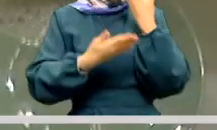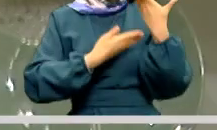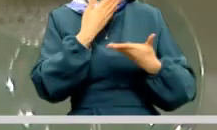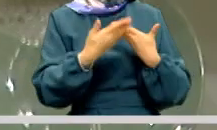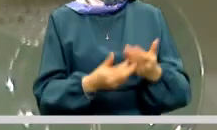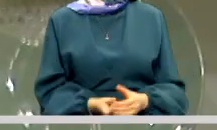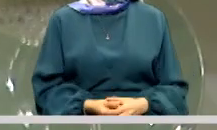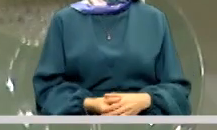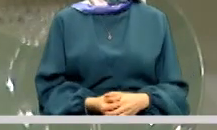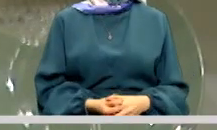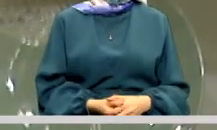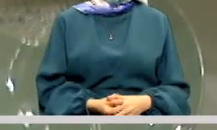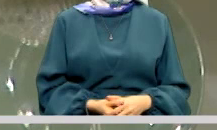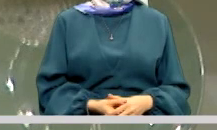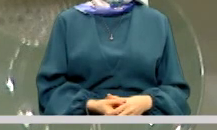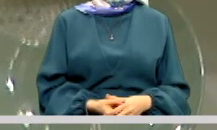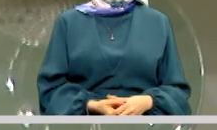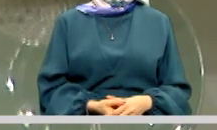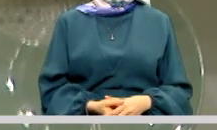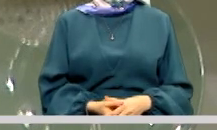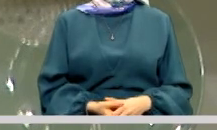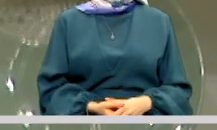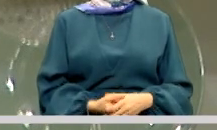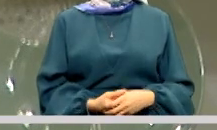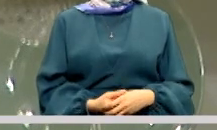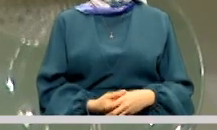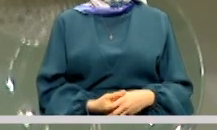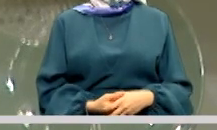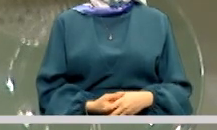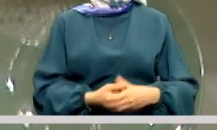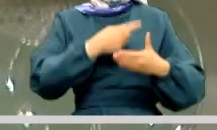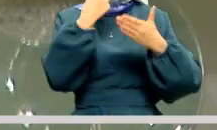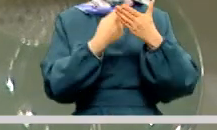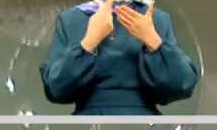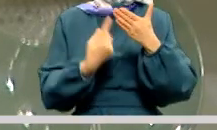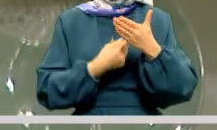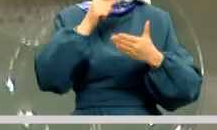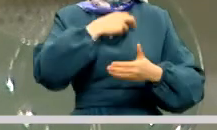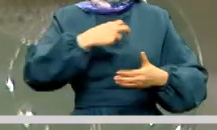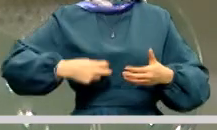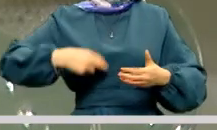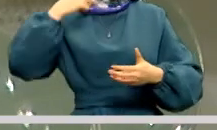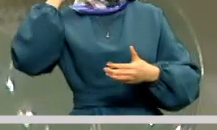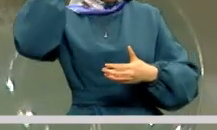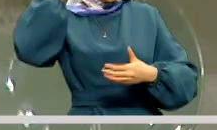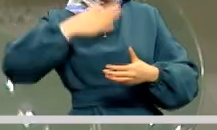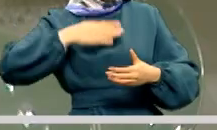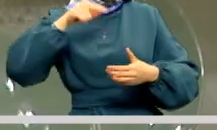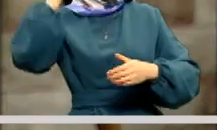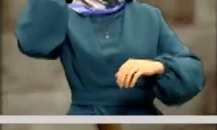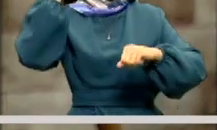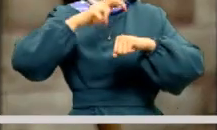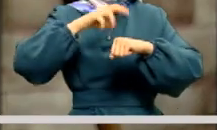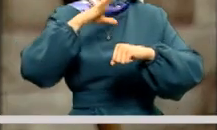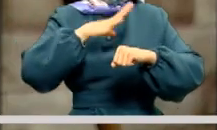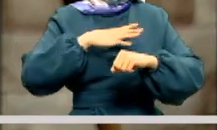şöyle bir zihnimiz yoklarsak hatırlarız hepimiz Kur'an bizzat Peygamberimize bunu hatırlatıyor diyor ki